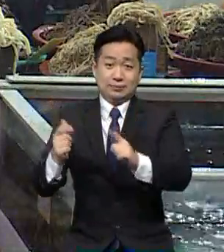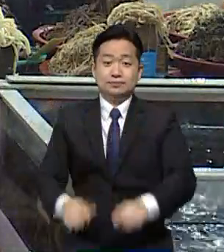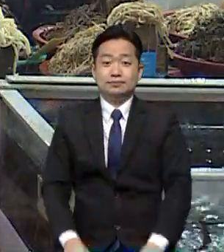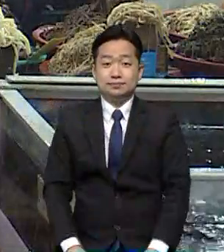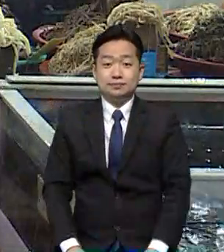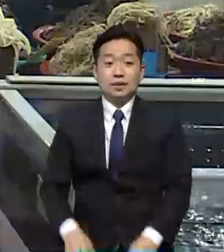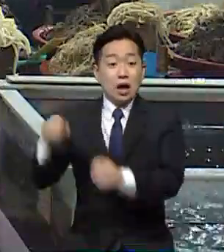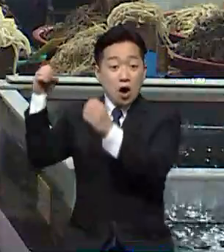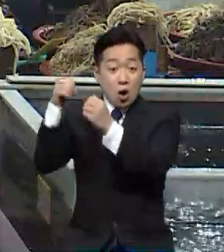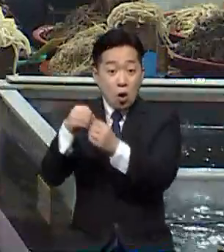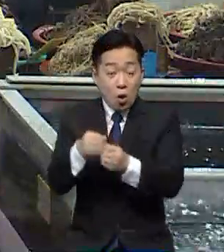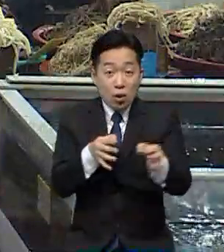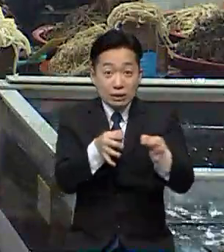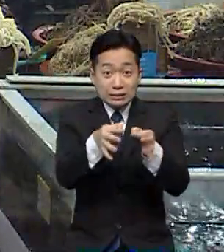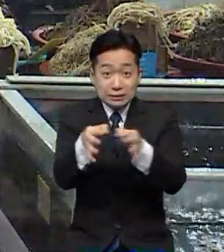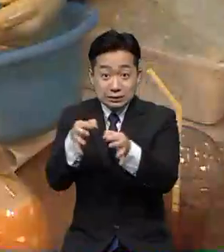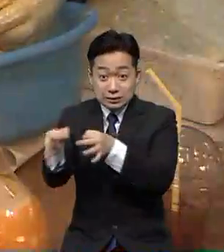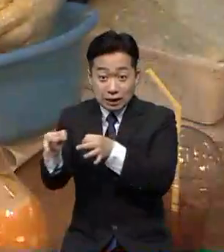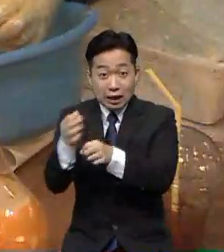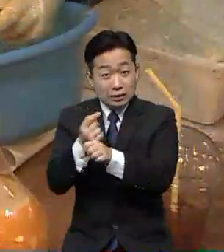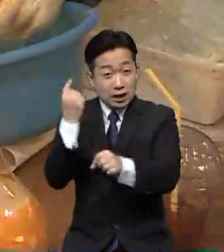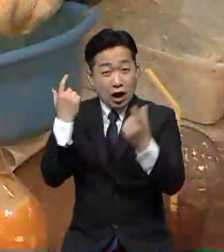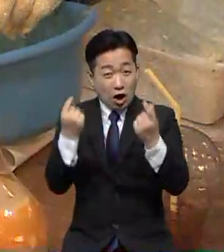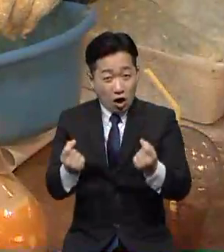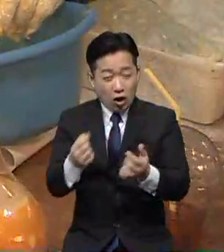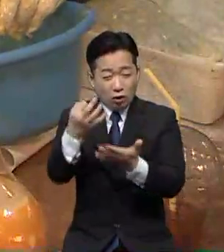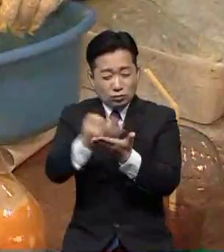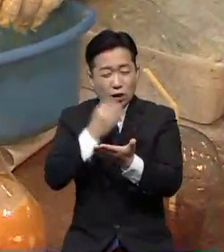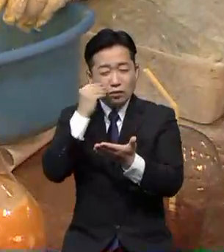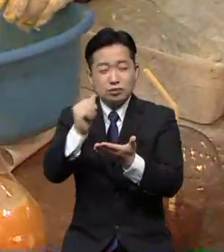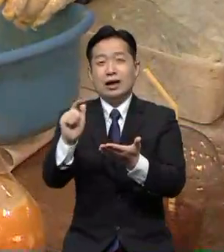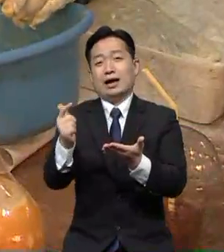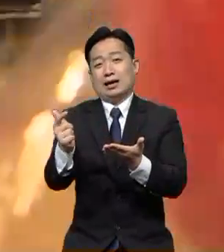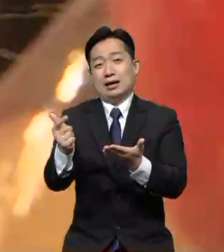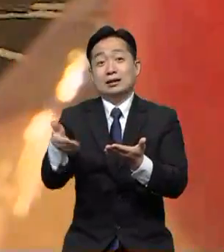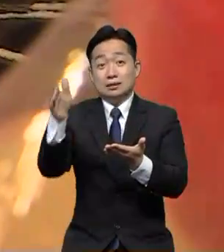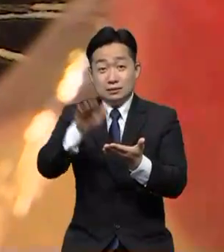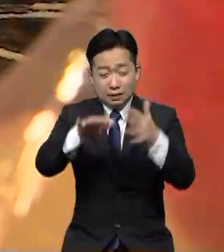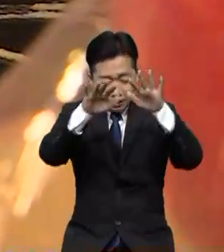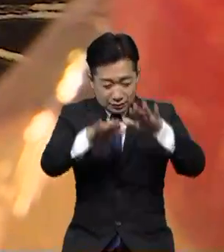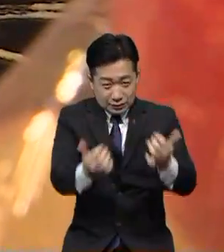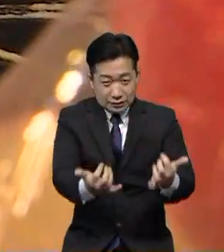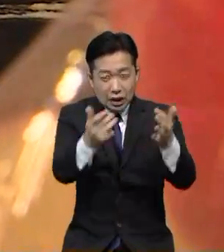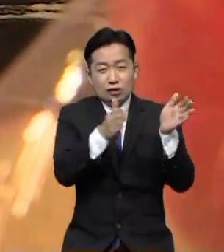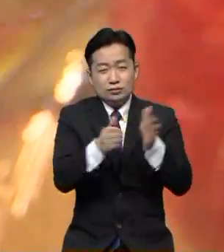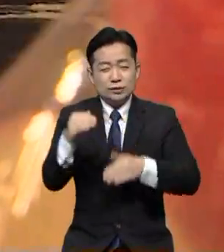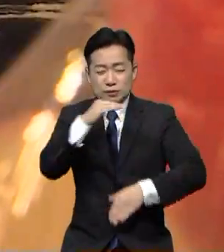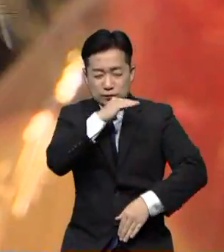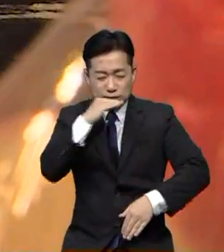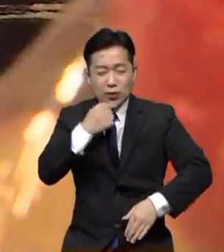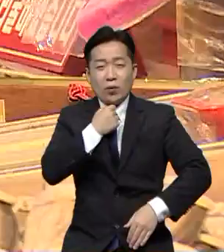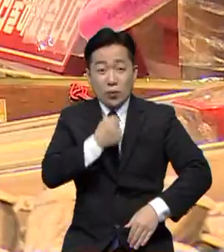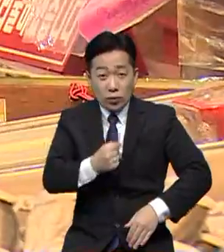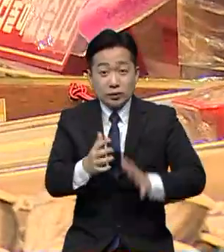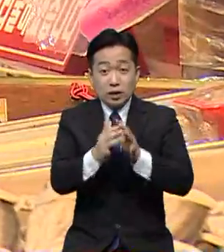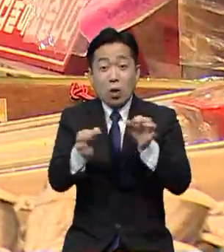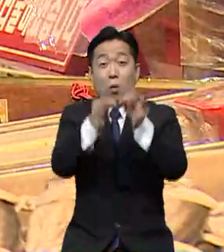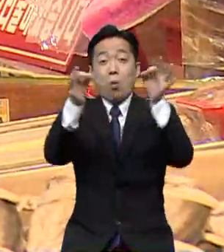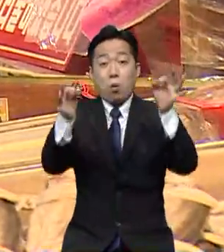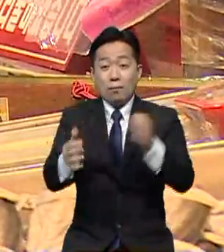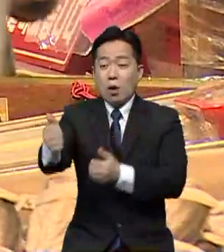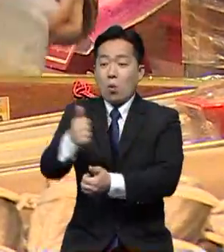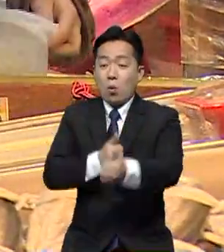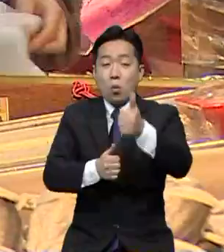앞둔 전통시장은 코로나 탓에 예년 같은 대목은 아니지만 차례상이라도 정성껏 준비하려는 사람들로 모처럼